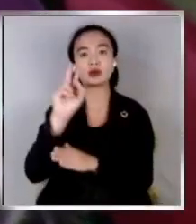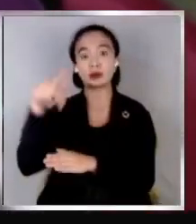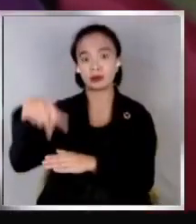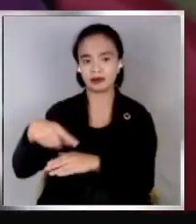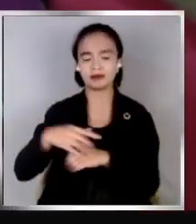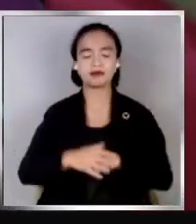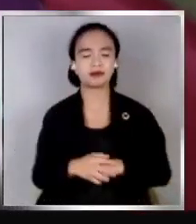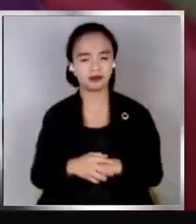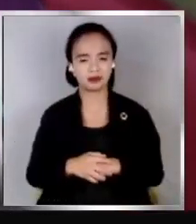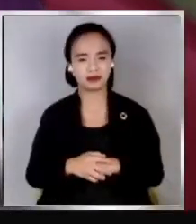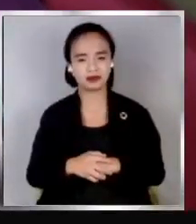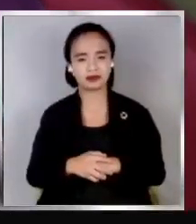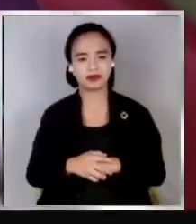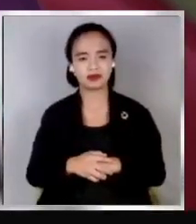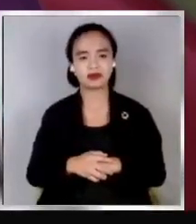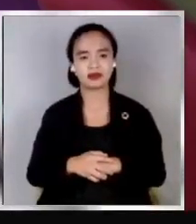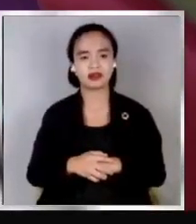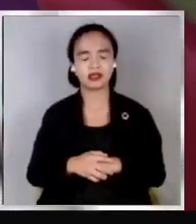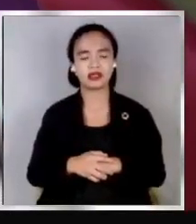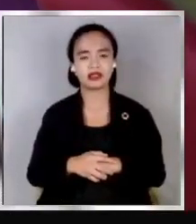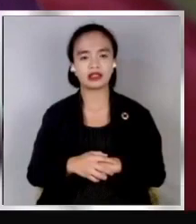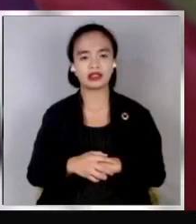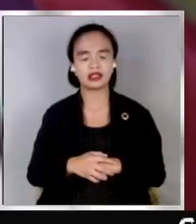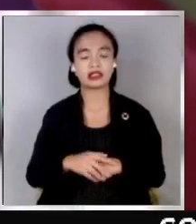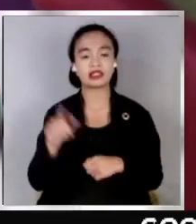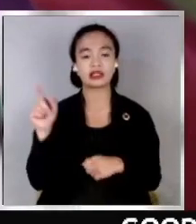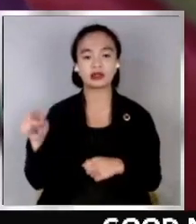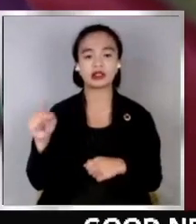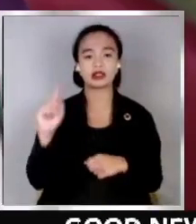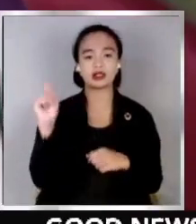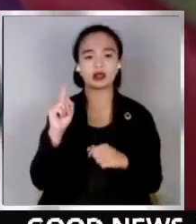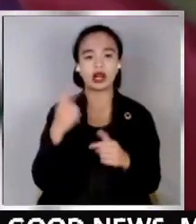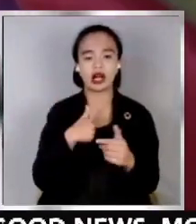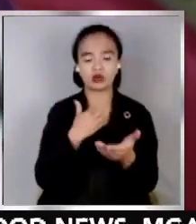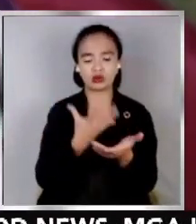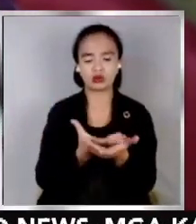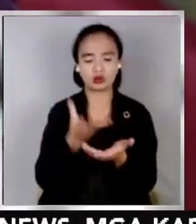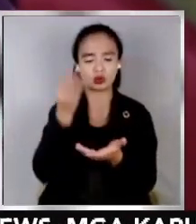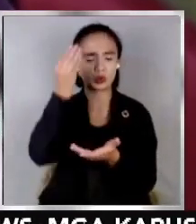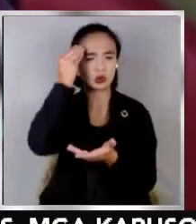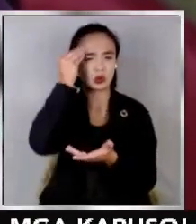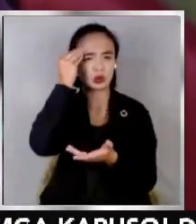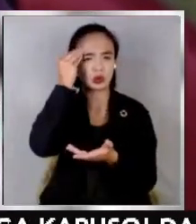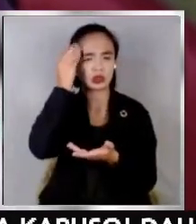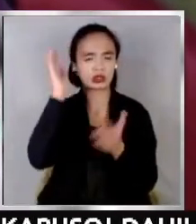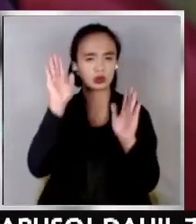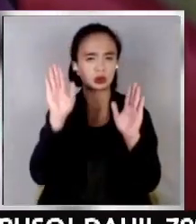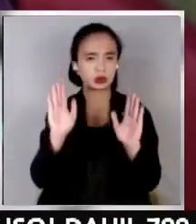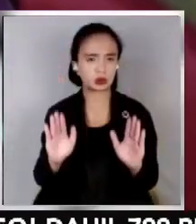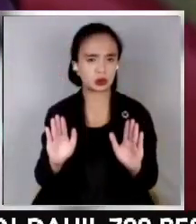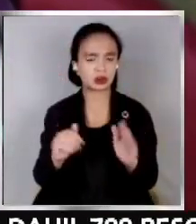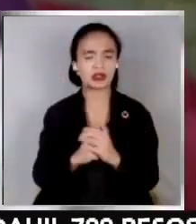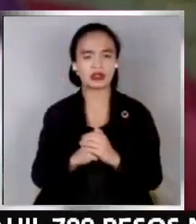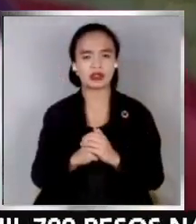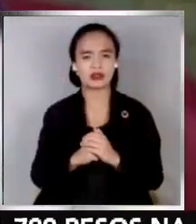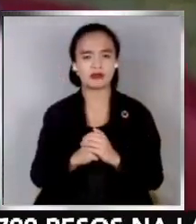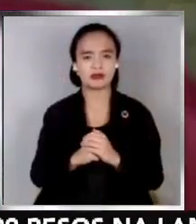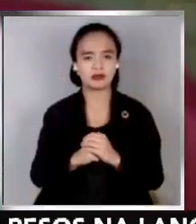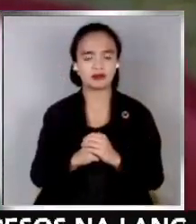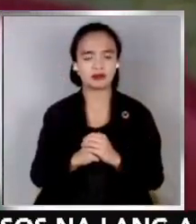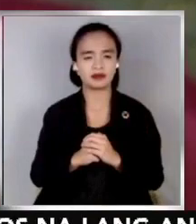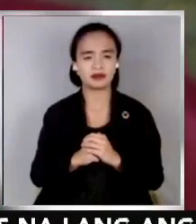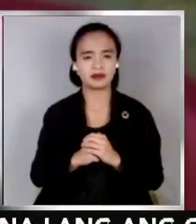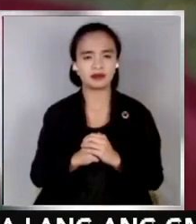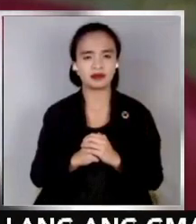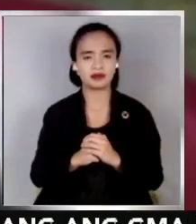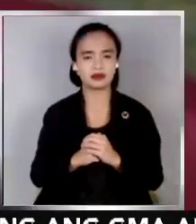Undoubtedly, an institution of high learning of great glory and magnificence. Let me just